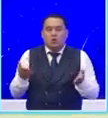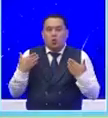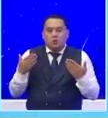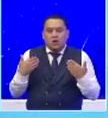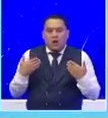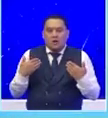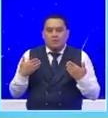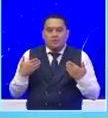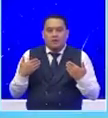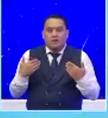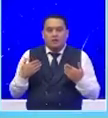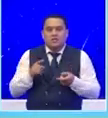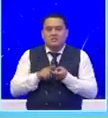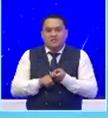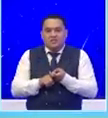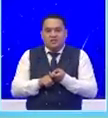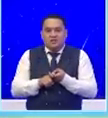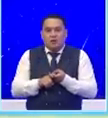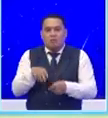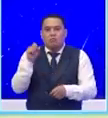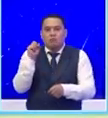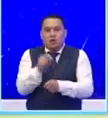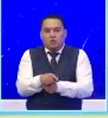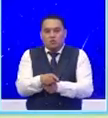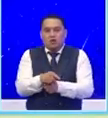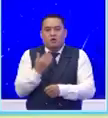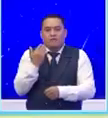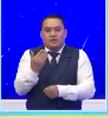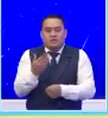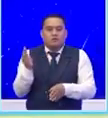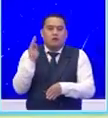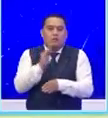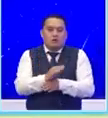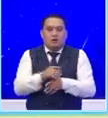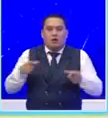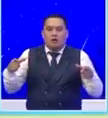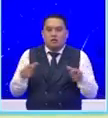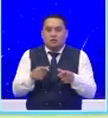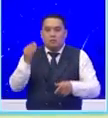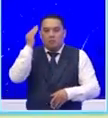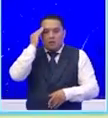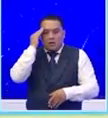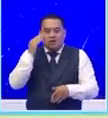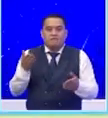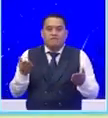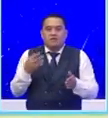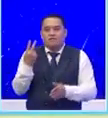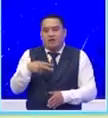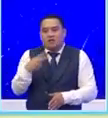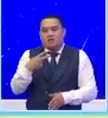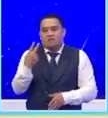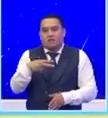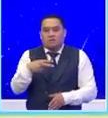граждан. В этой связи поручаю ввести следующие дополнительные ограничительные меры в предстоящие выходные